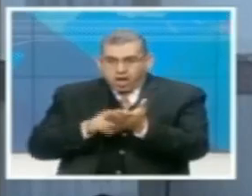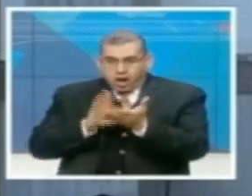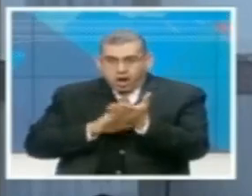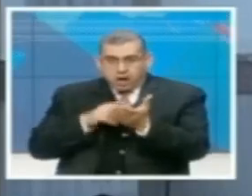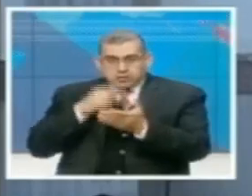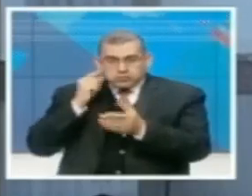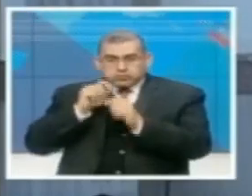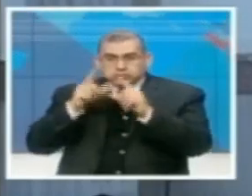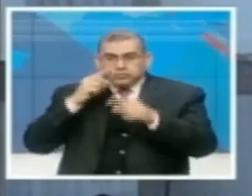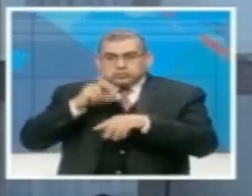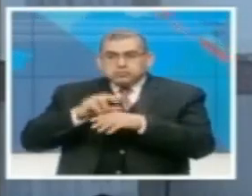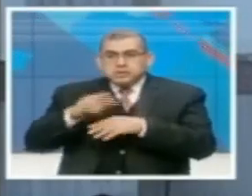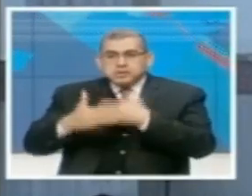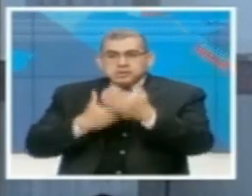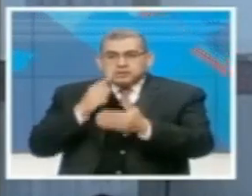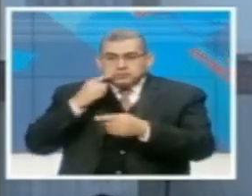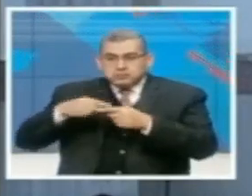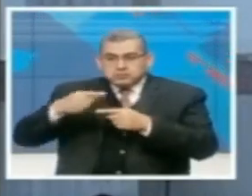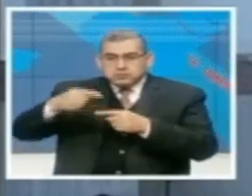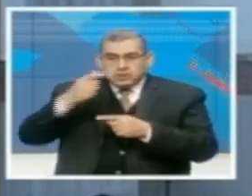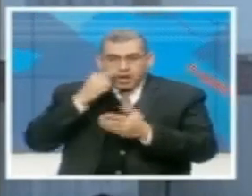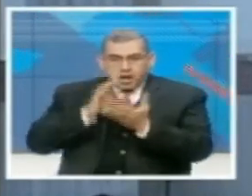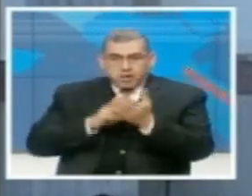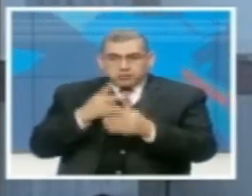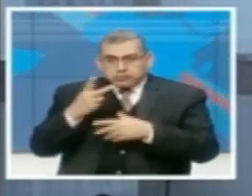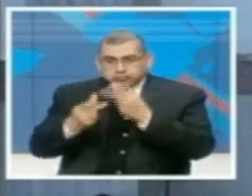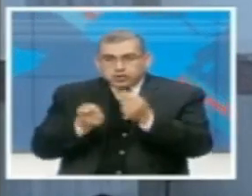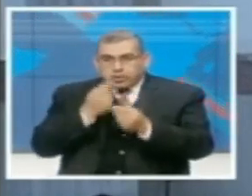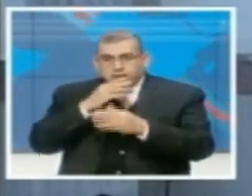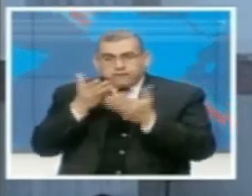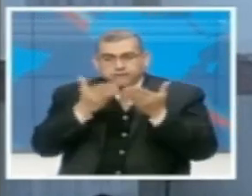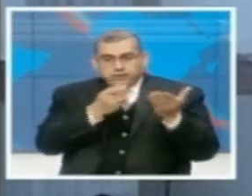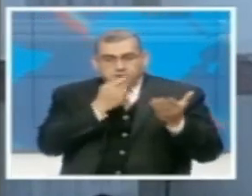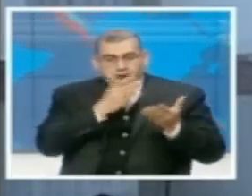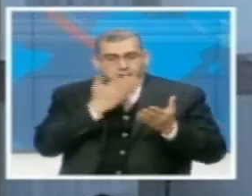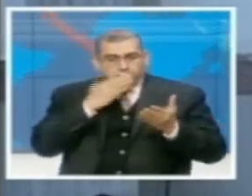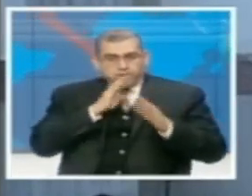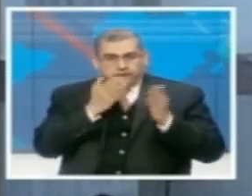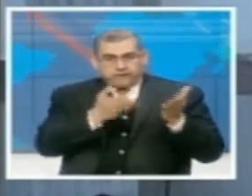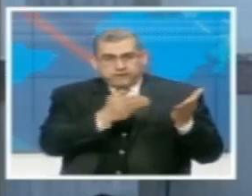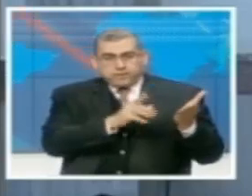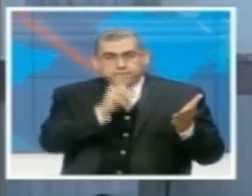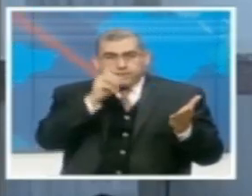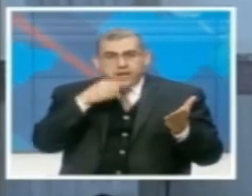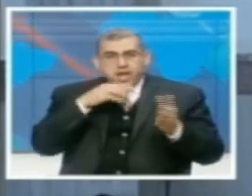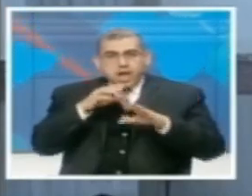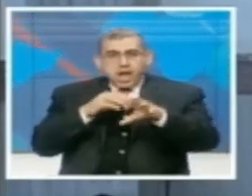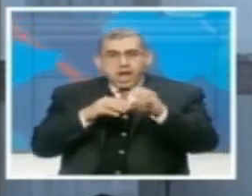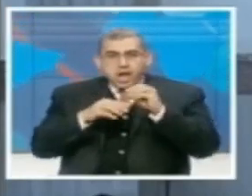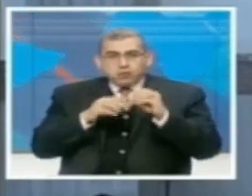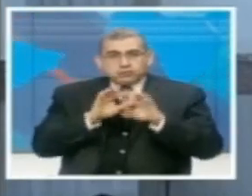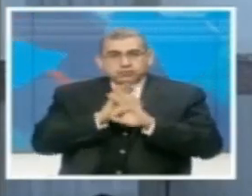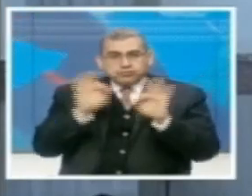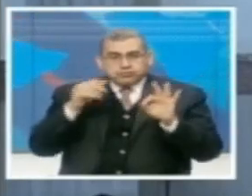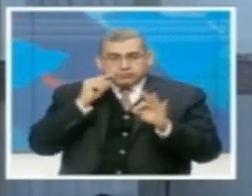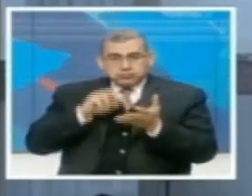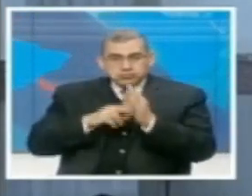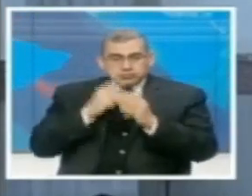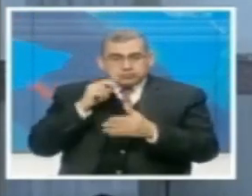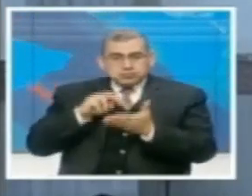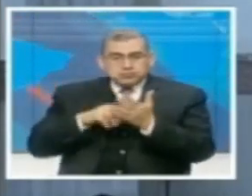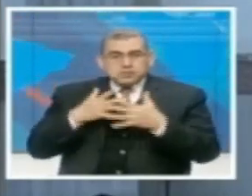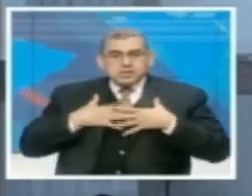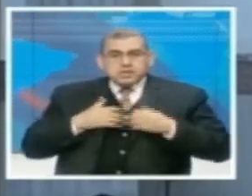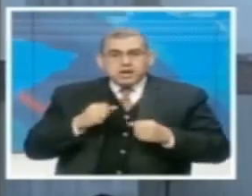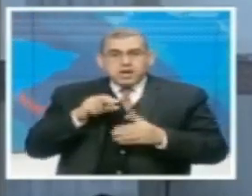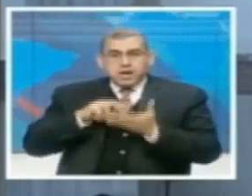لها تبعيات كتيرة ولها علاجات، وعلاجات متوفرة الحمد لله، بس محتاجين إن احنا على كافة سبل الرعاية الصحية اللي